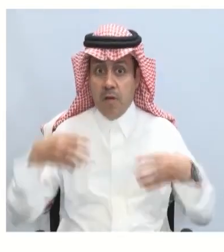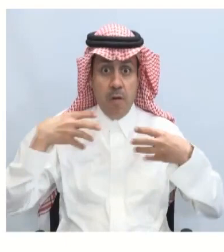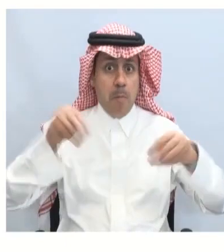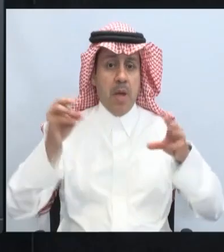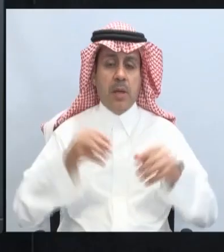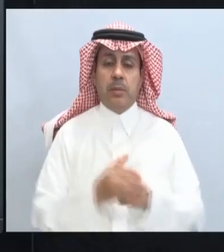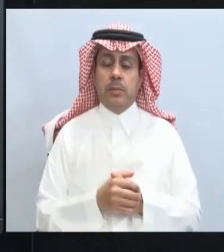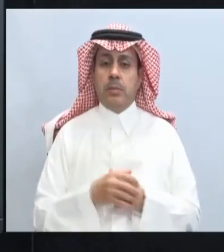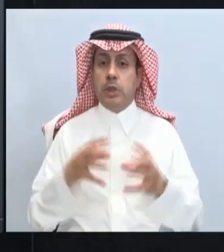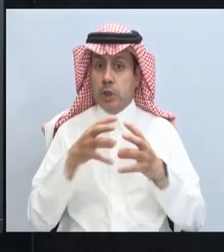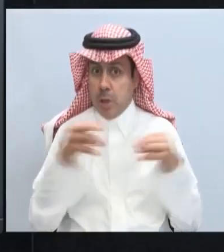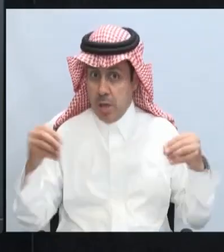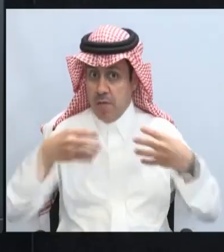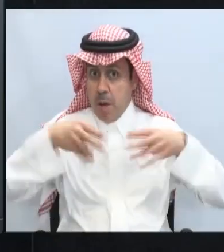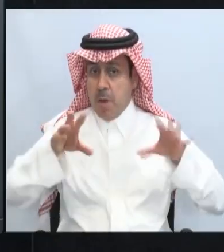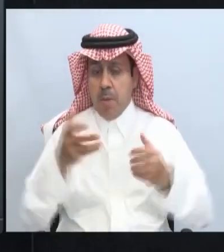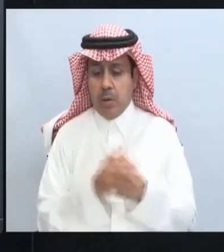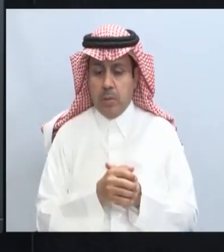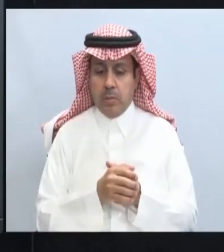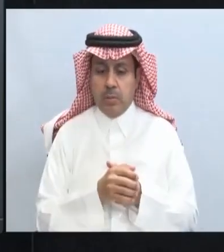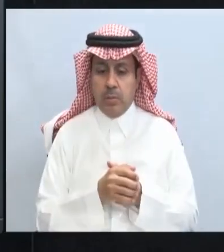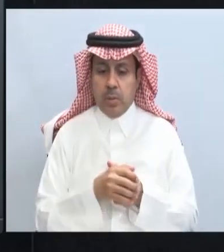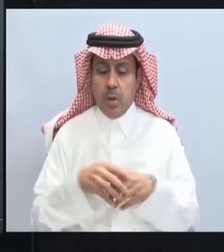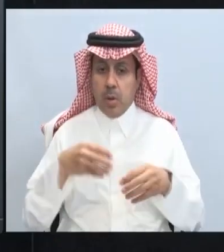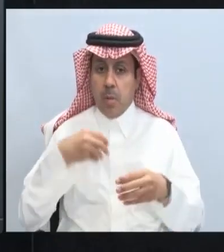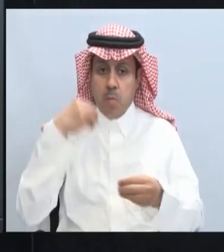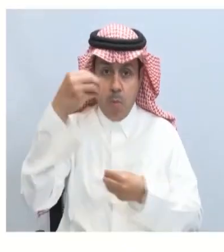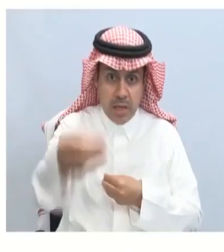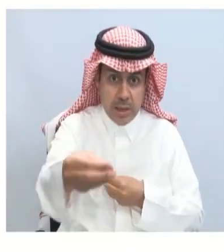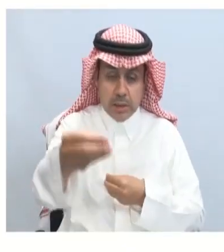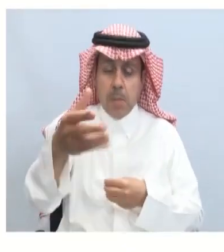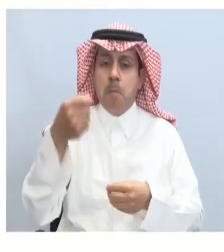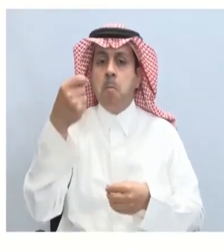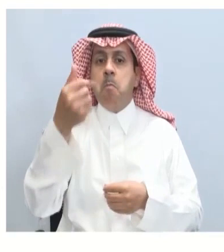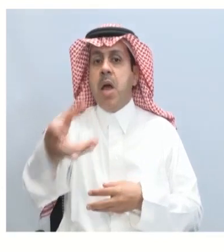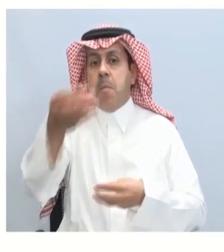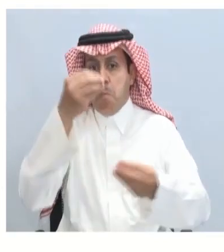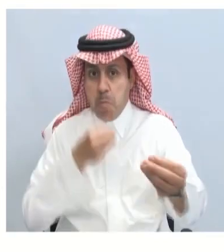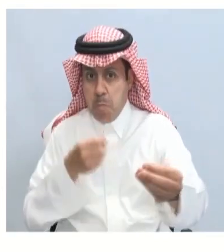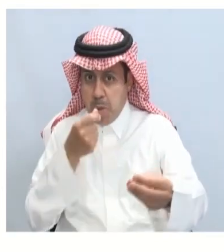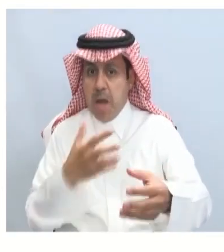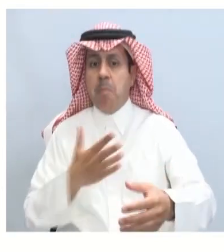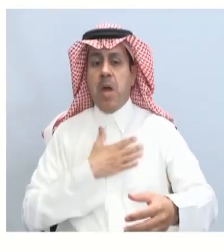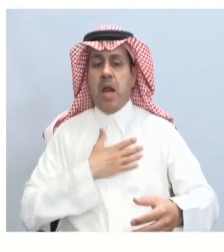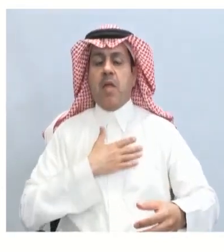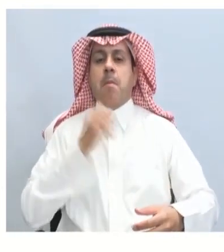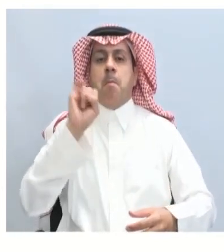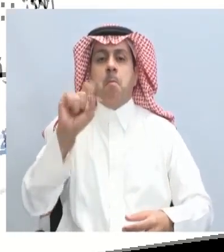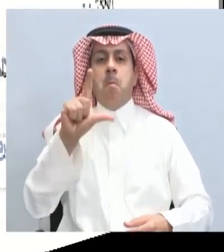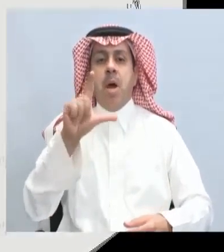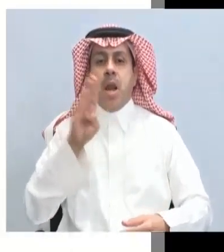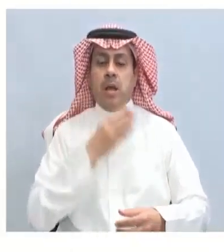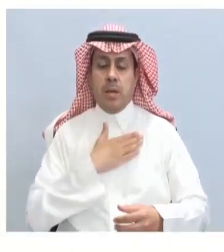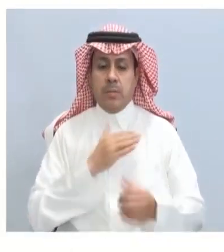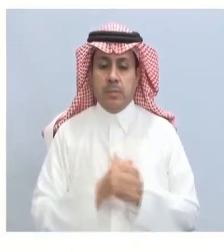ما المراد به اصطلاحا الجواب احسنتم هو مبادله مال بمال بغرض التملك هذا تعريف البيع